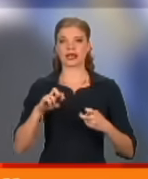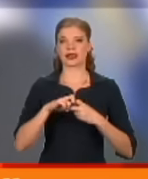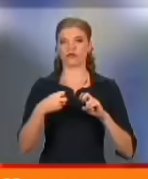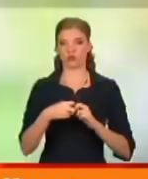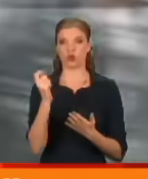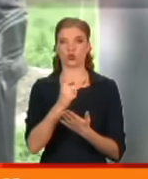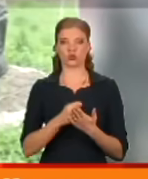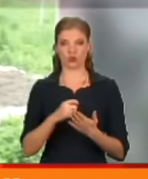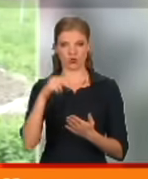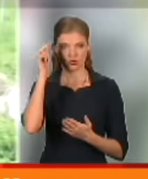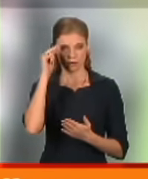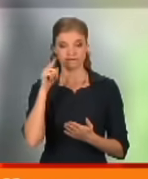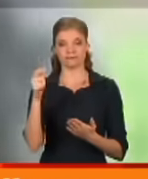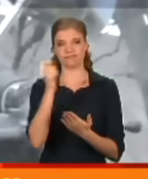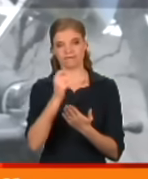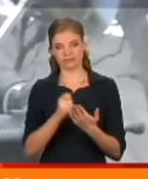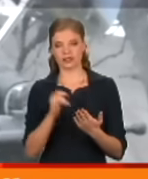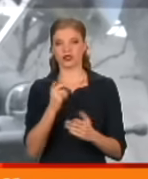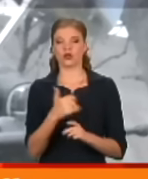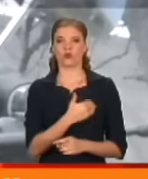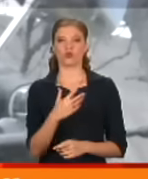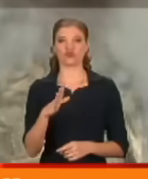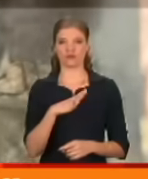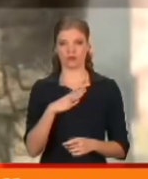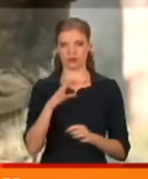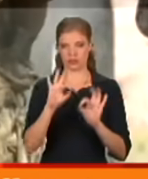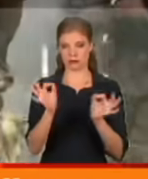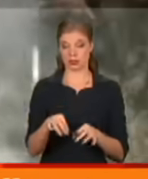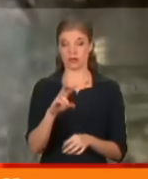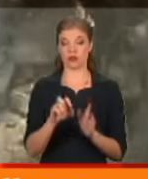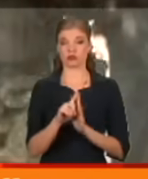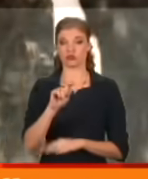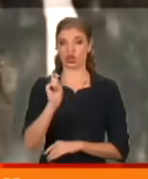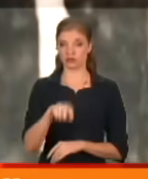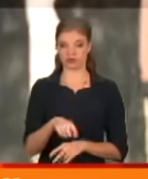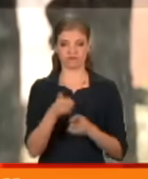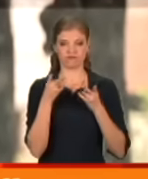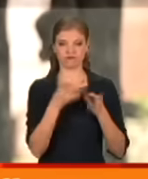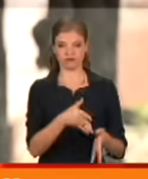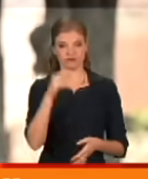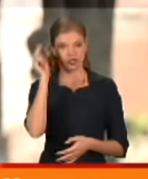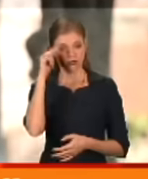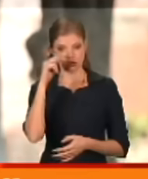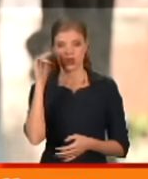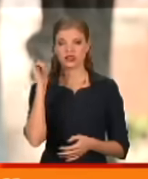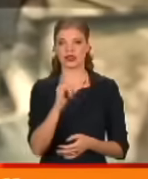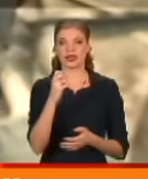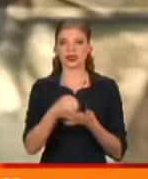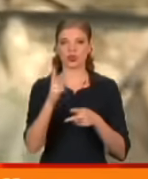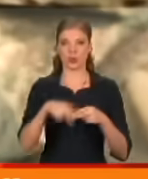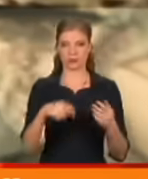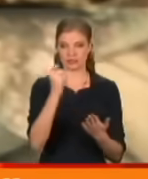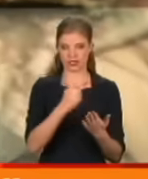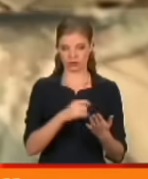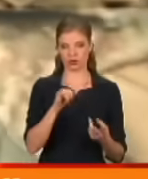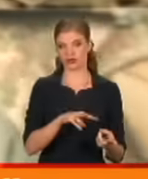Івано-Франківського художнього коледжу. Пише картини і хоче бути митцем. Та з початком війни полишає й навчання, й недописані полотна.